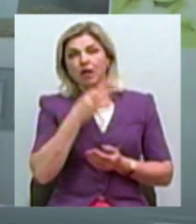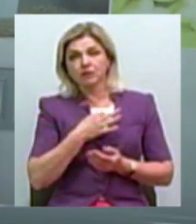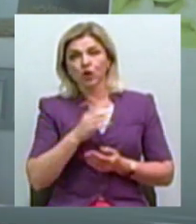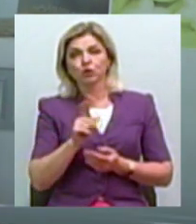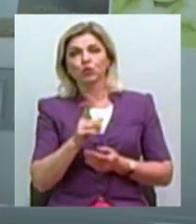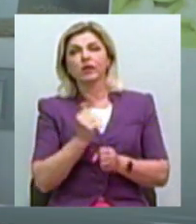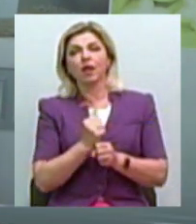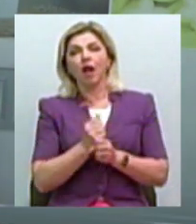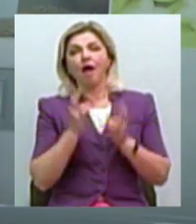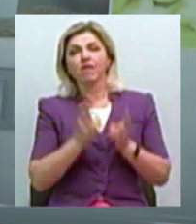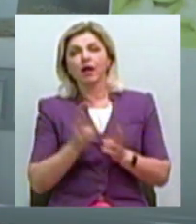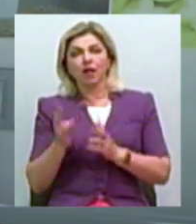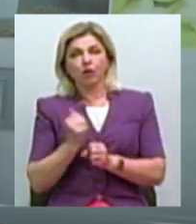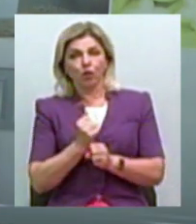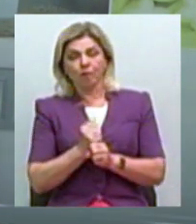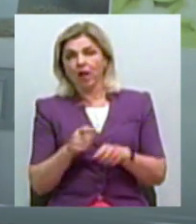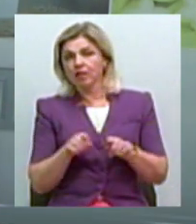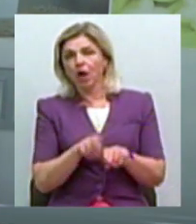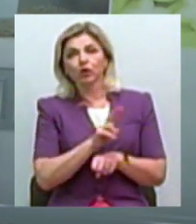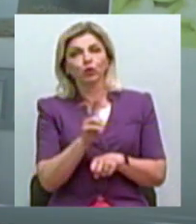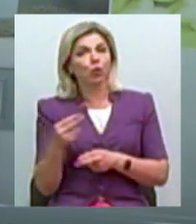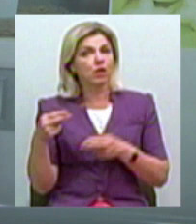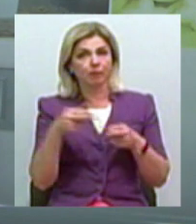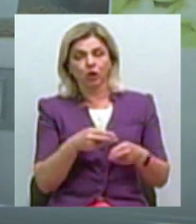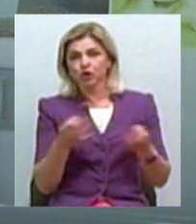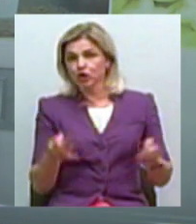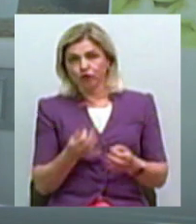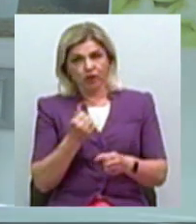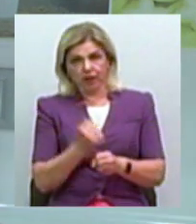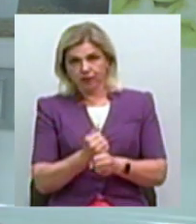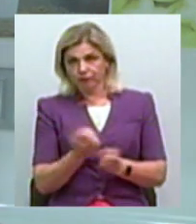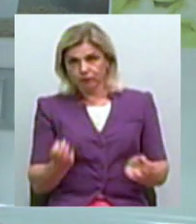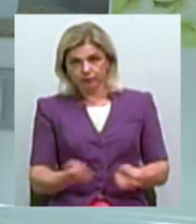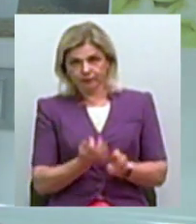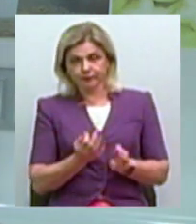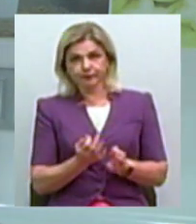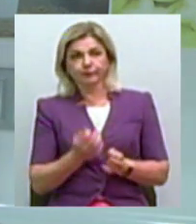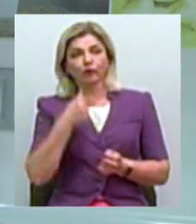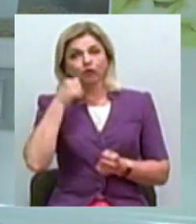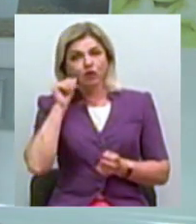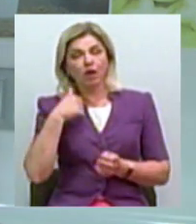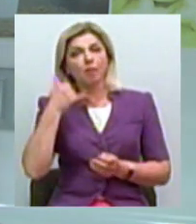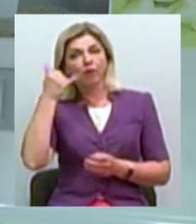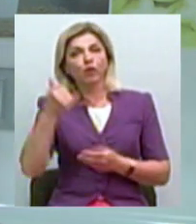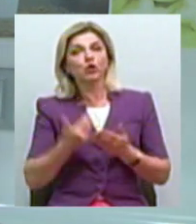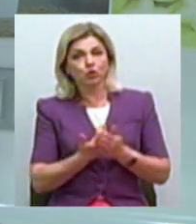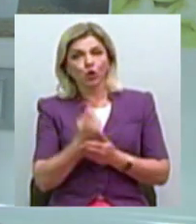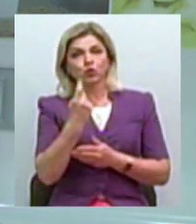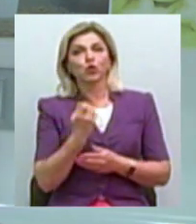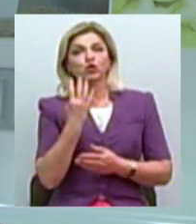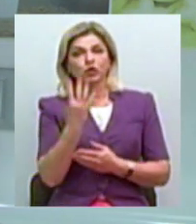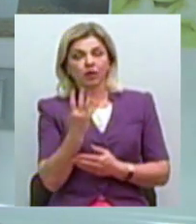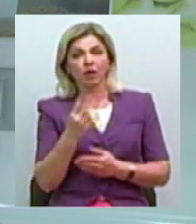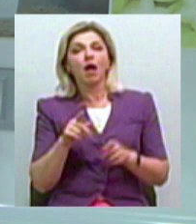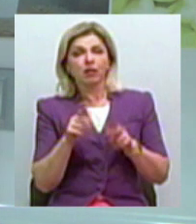Сказали, проводили аварійні роботи, але так ніхто і не приїжджав, нічого не проводилося, нічого не робилося. Вчора я подзвонила знову, набрала 104.